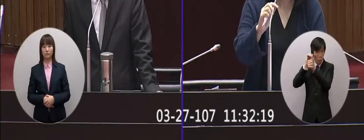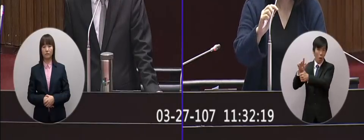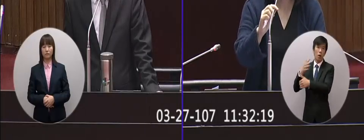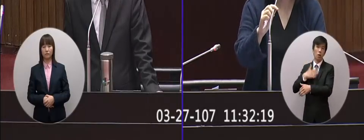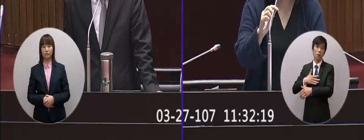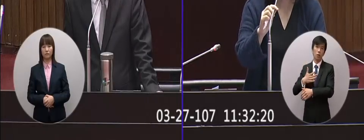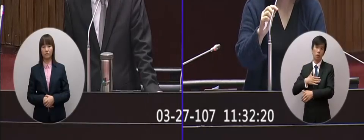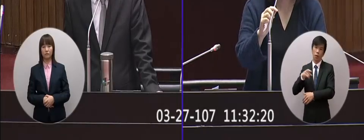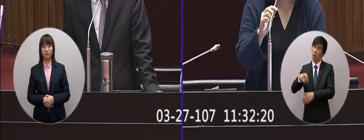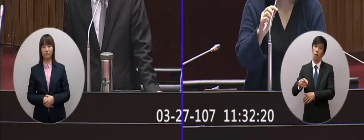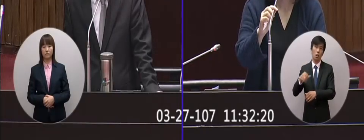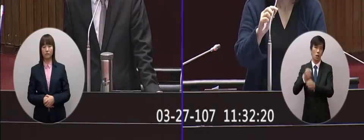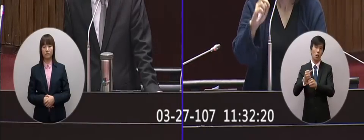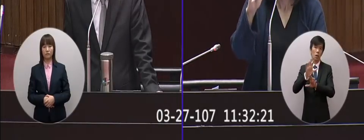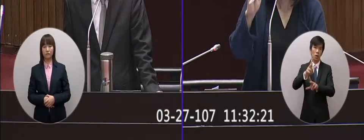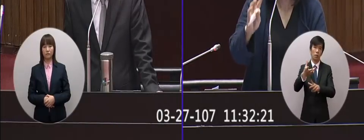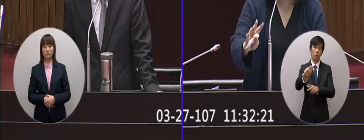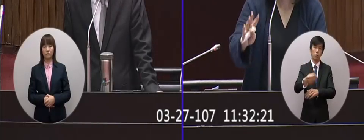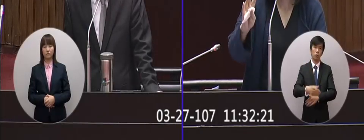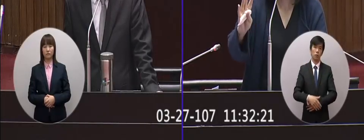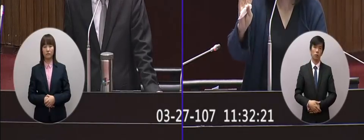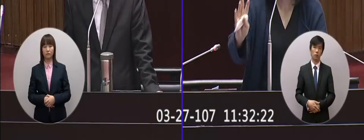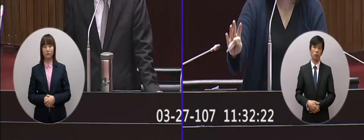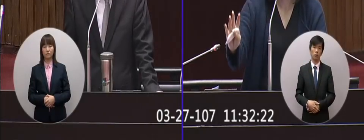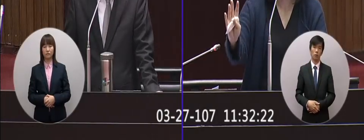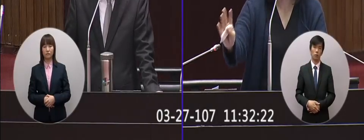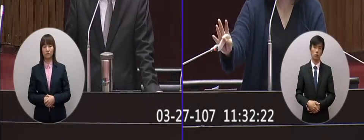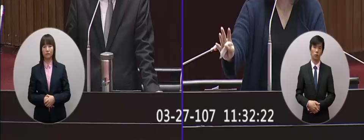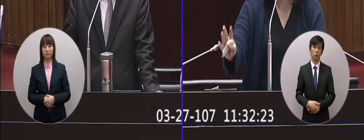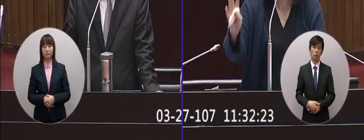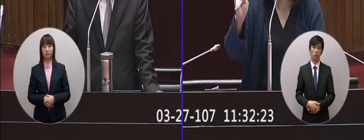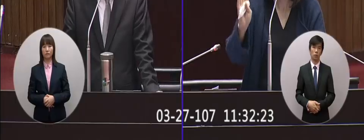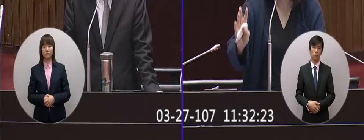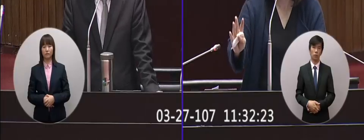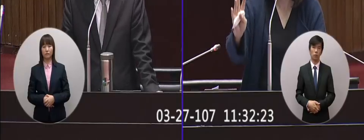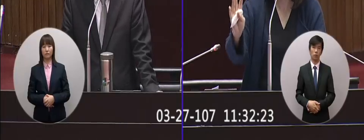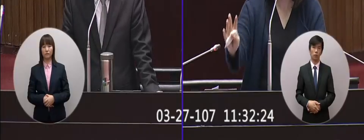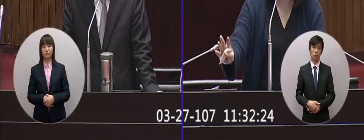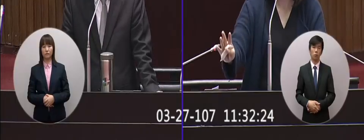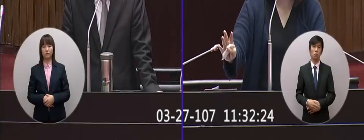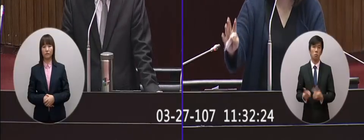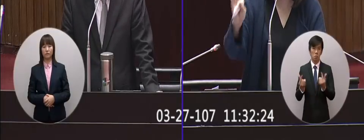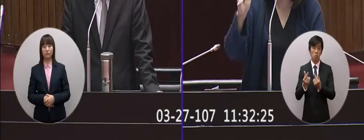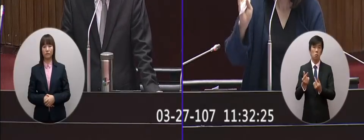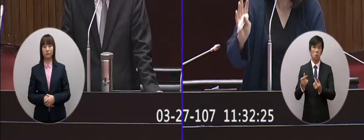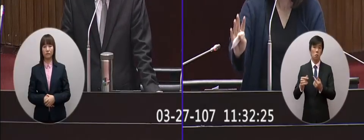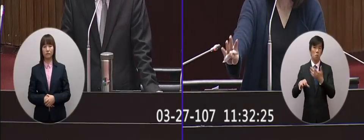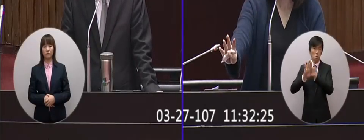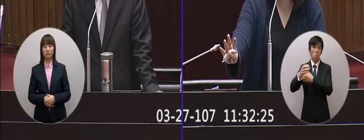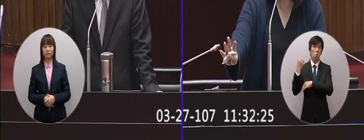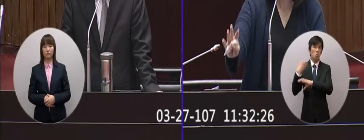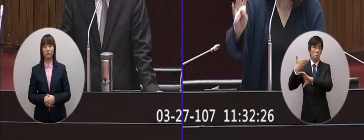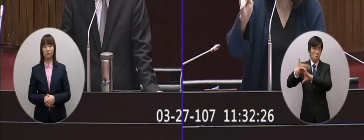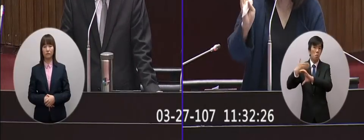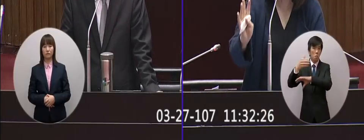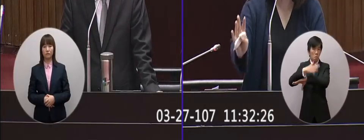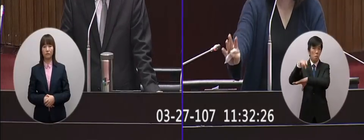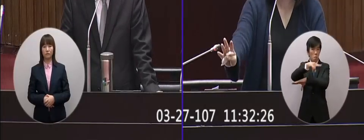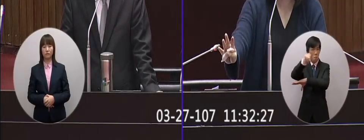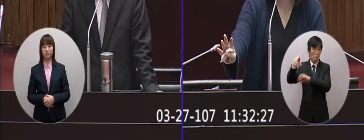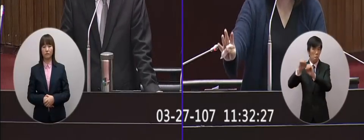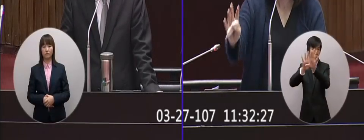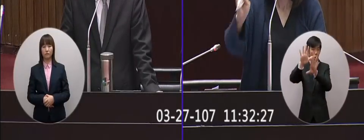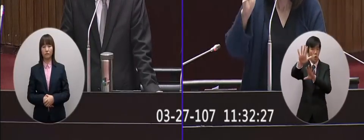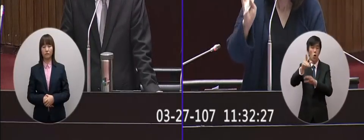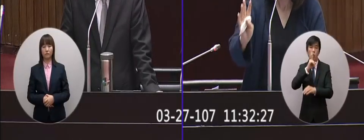部分恐怕是当我们看到非常多的新闻媒体报道说三方有达